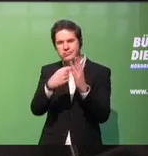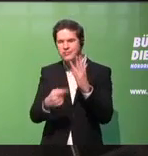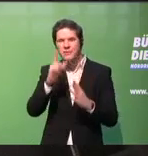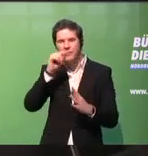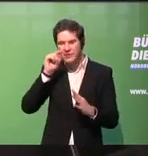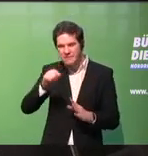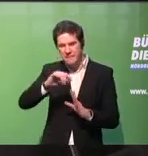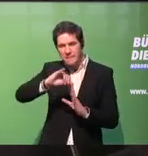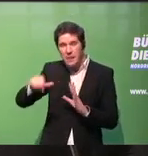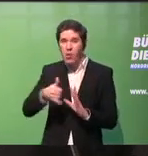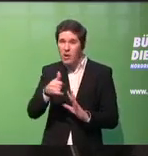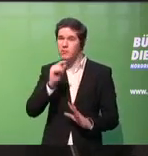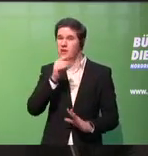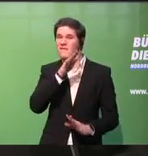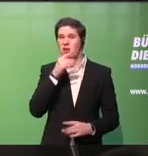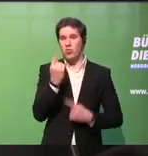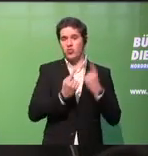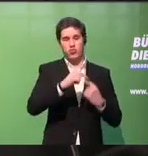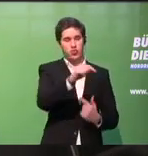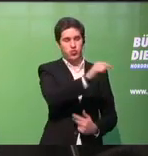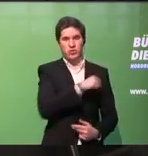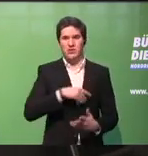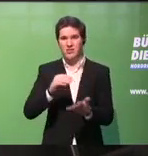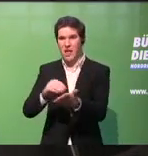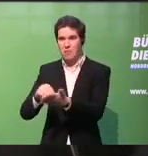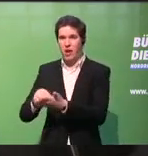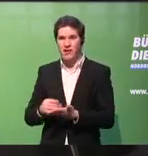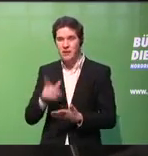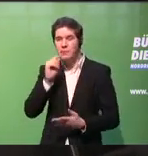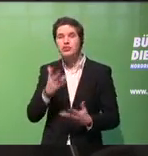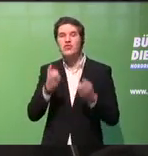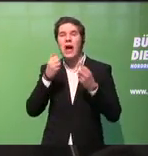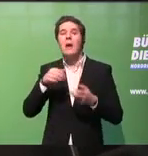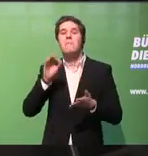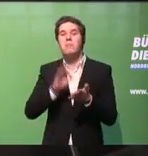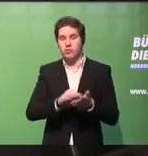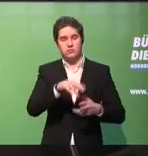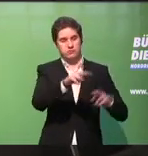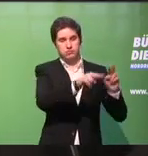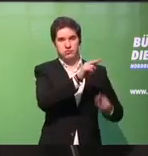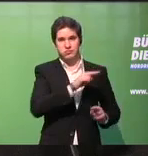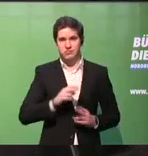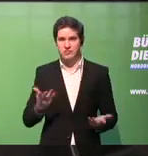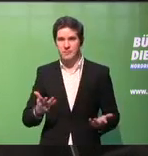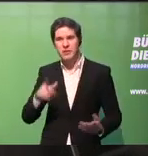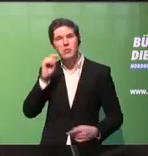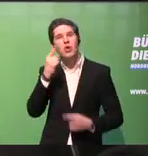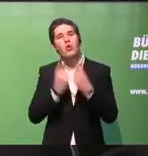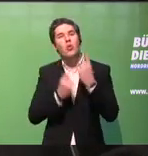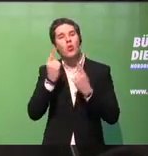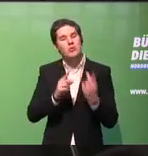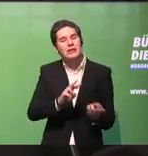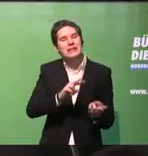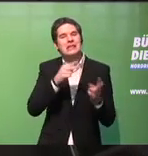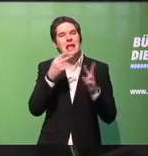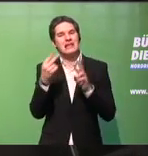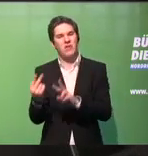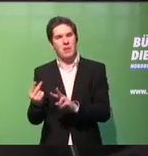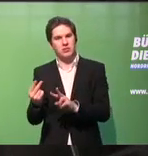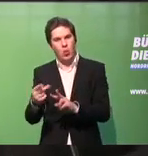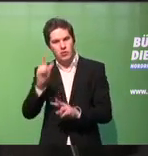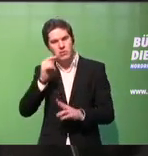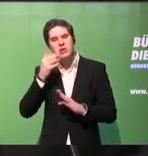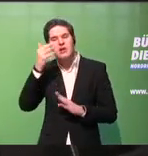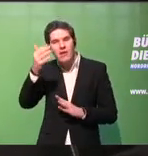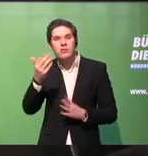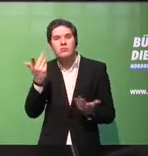viele NRW-Grüne mit unterschiedlichen Schwerpunkten. Der grüne Transformationsweg in ein nachhaltiges Europa der Kommunen und Regionen